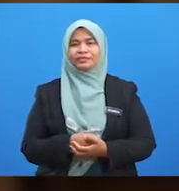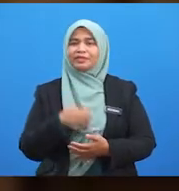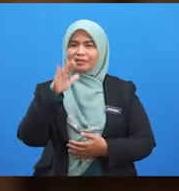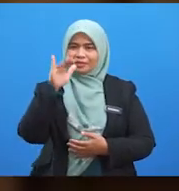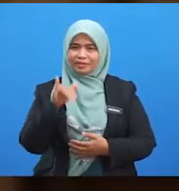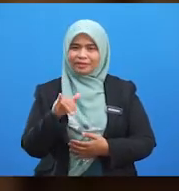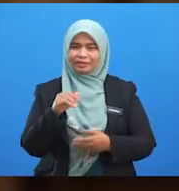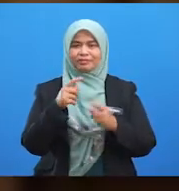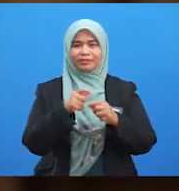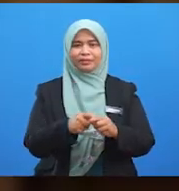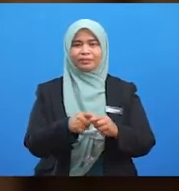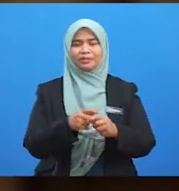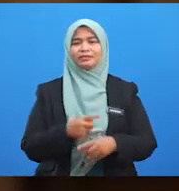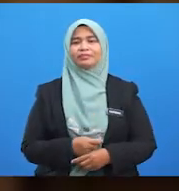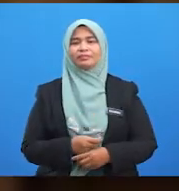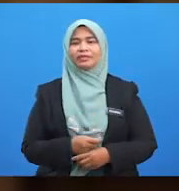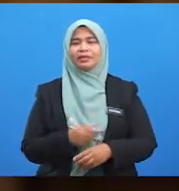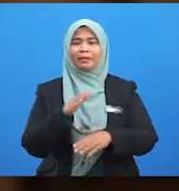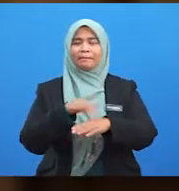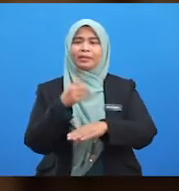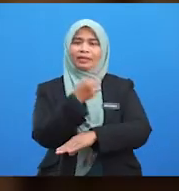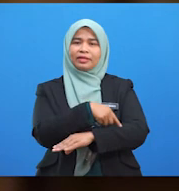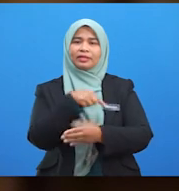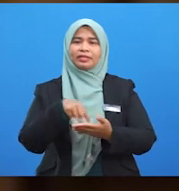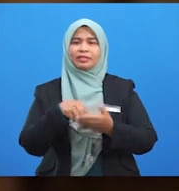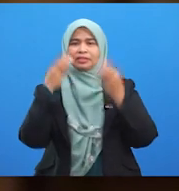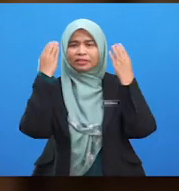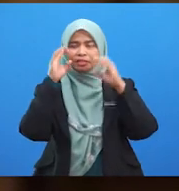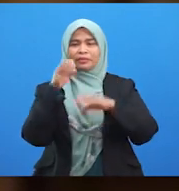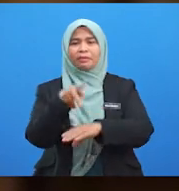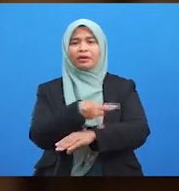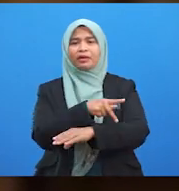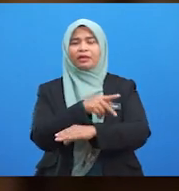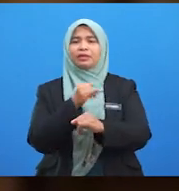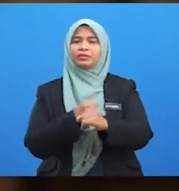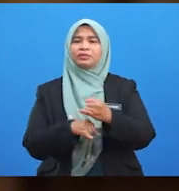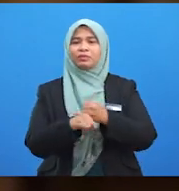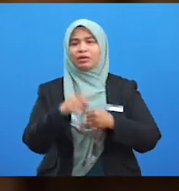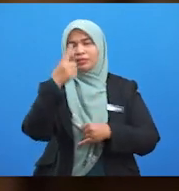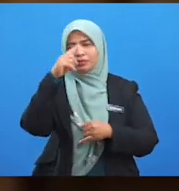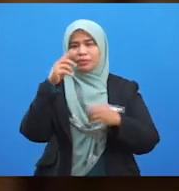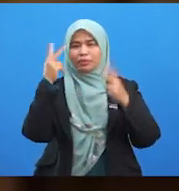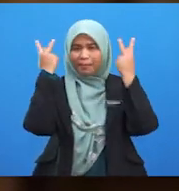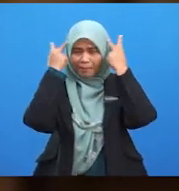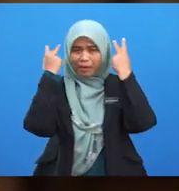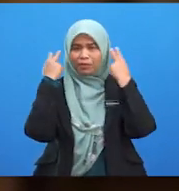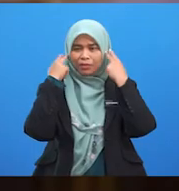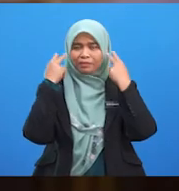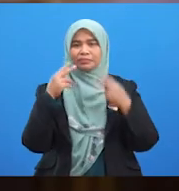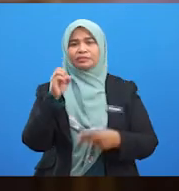Ya, tepat sekali. Pada hari ini, cikgu memakai jubah bagi seorang peguam sivil.